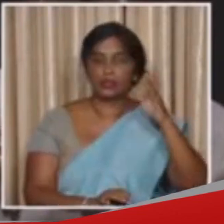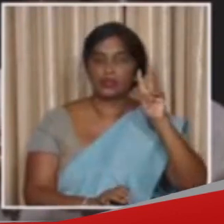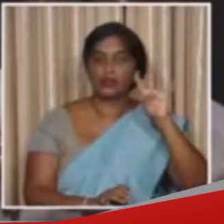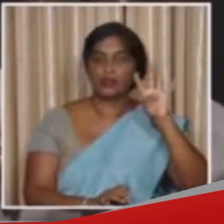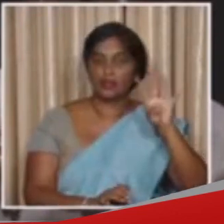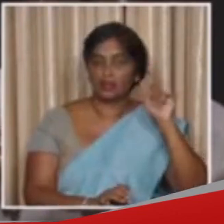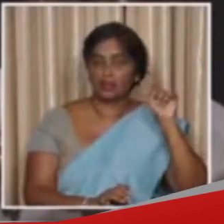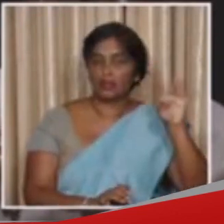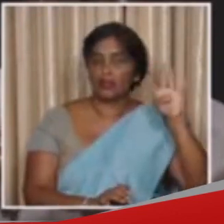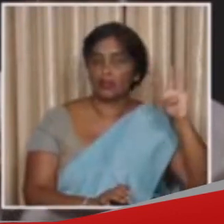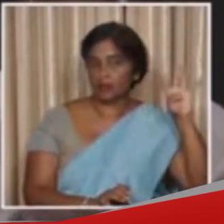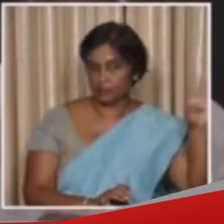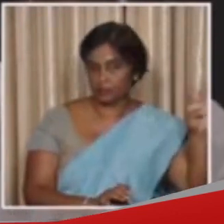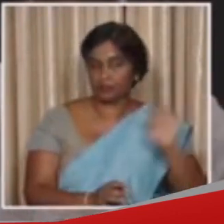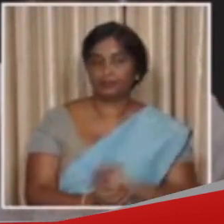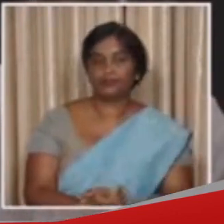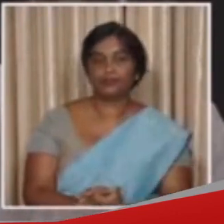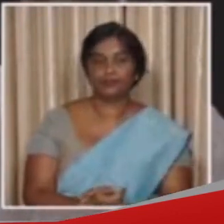91,524.44